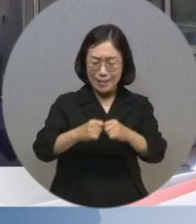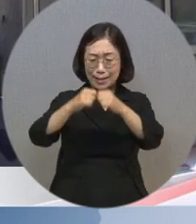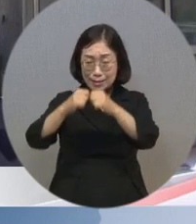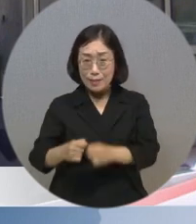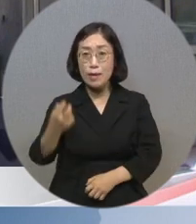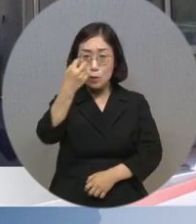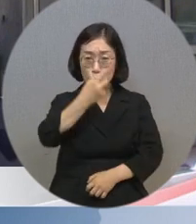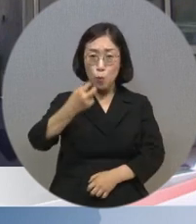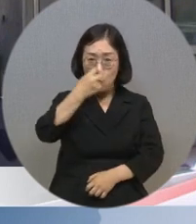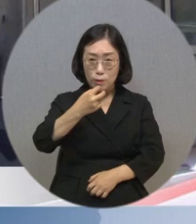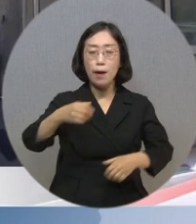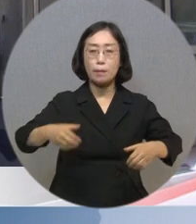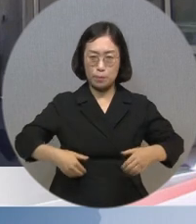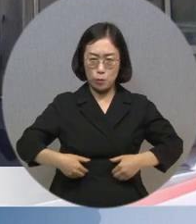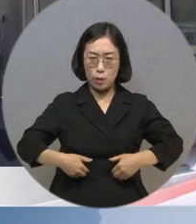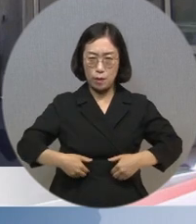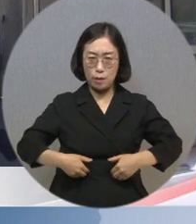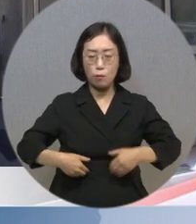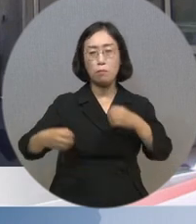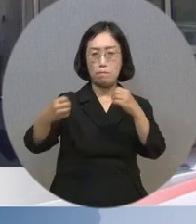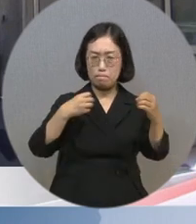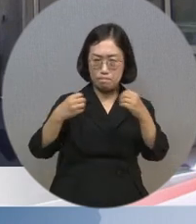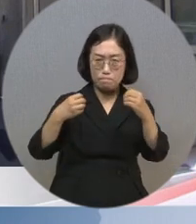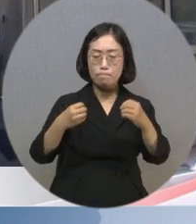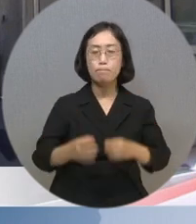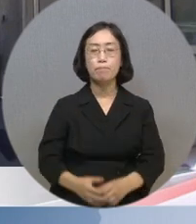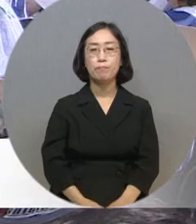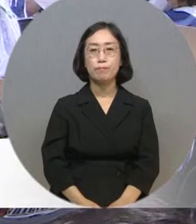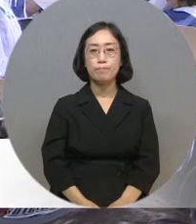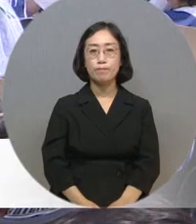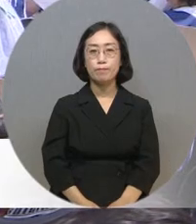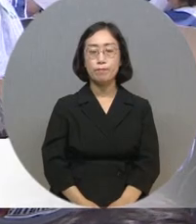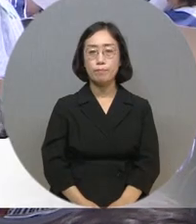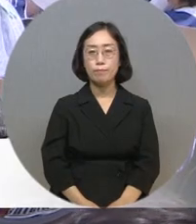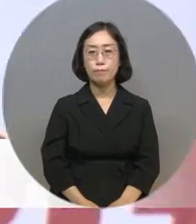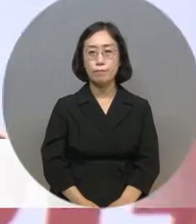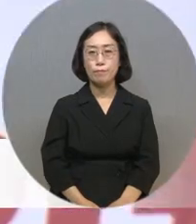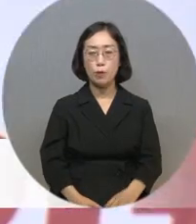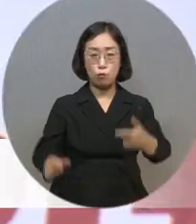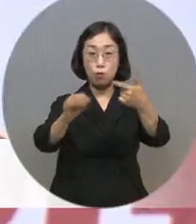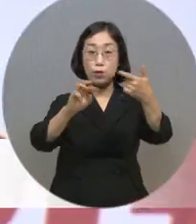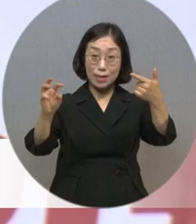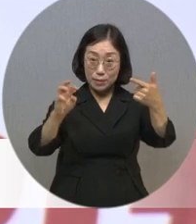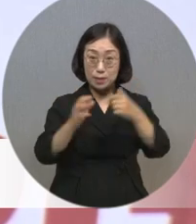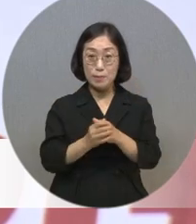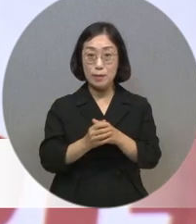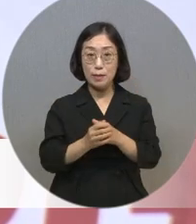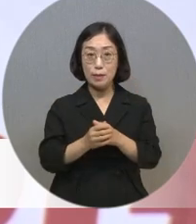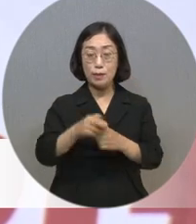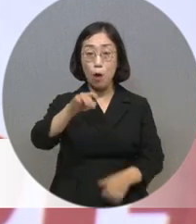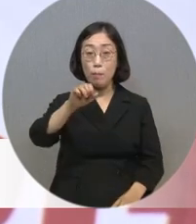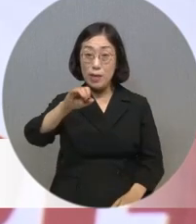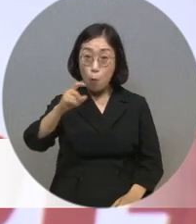이루어져야 한다는 목소리가 커지고 있습니다 지난달 30일 민주당 의와